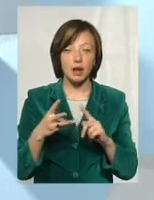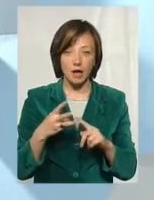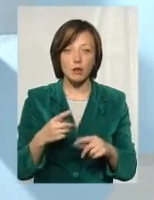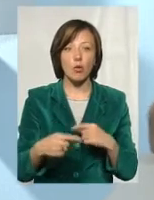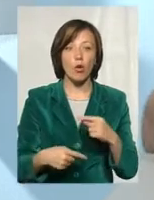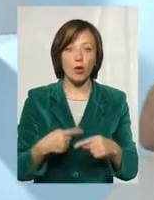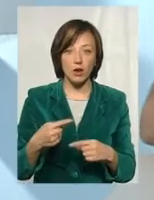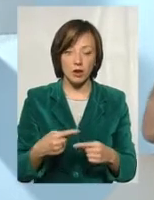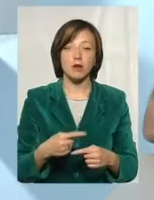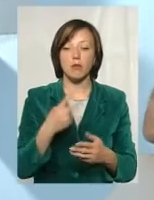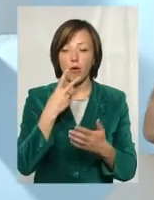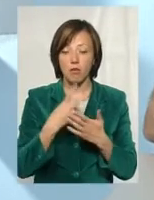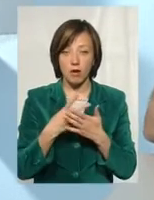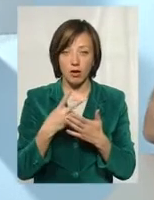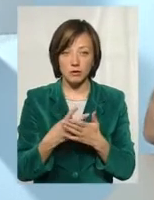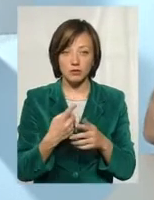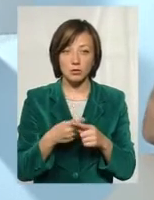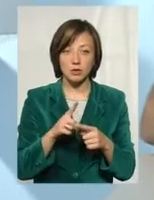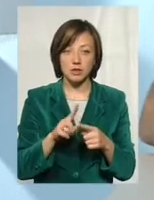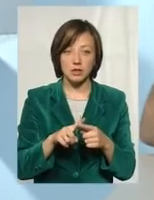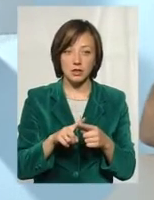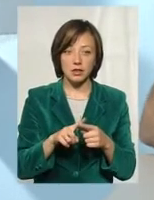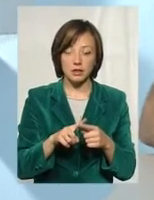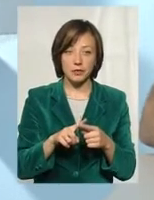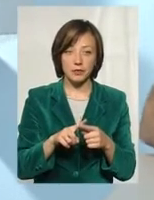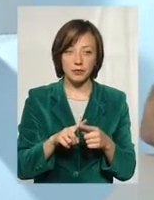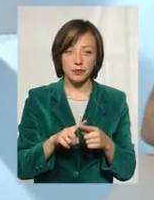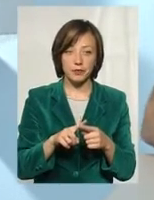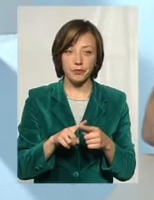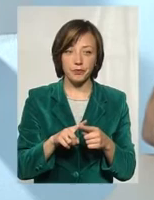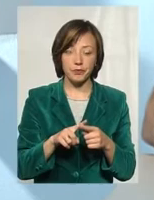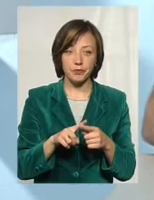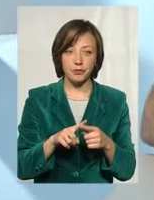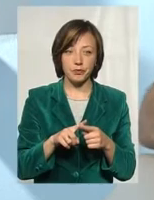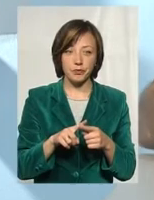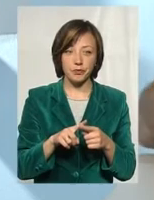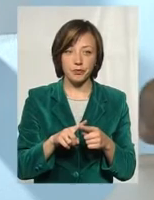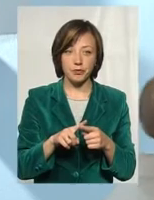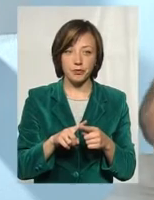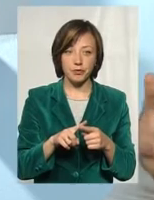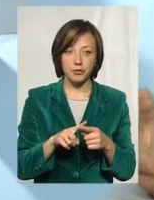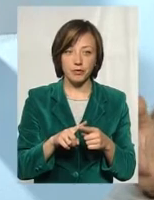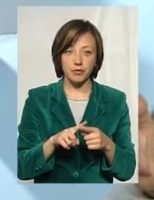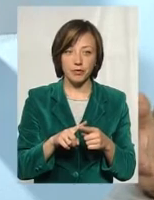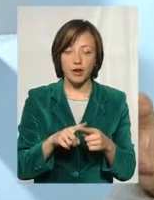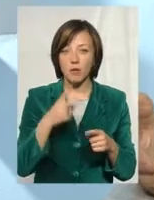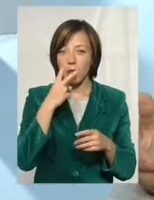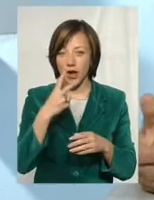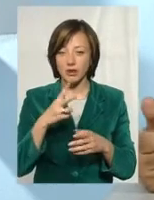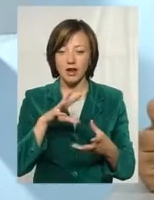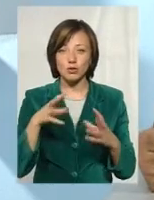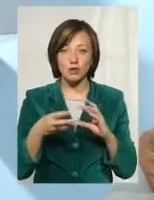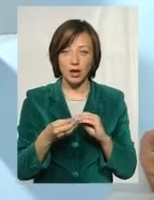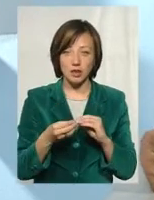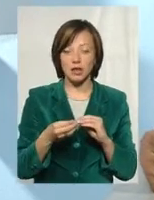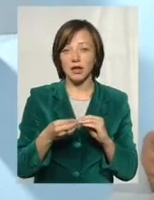третє покоління, воно побачить по цих Аргентинах і Болгаріях, і Африках, до чого приводить продаж землі, і